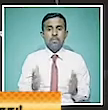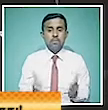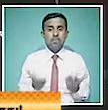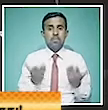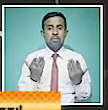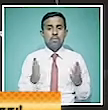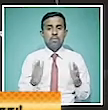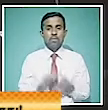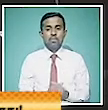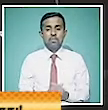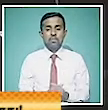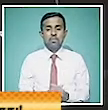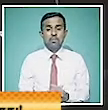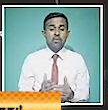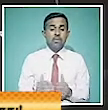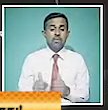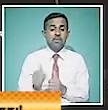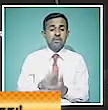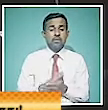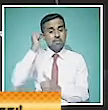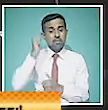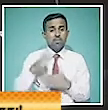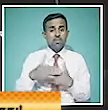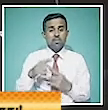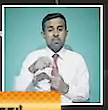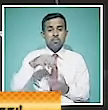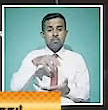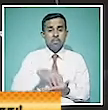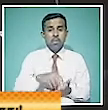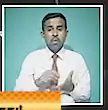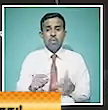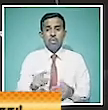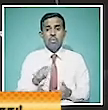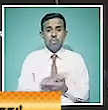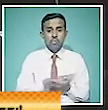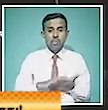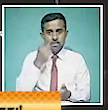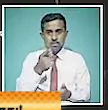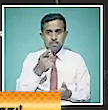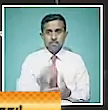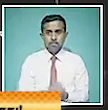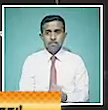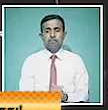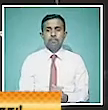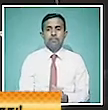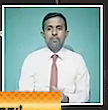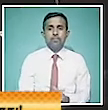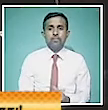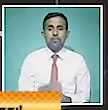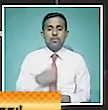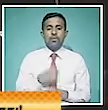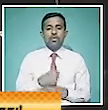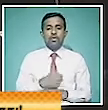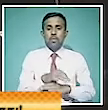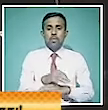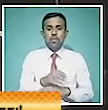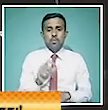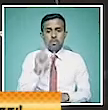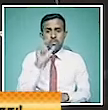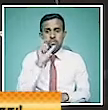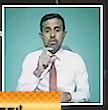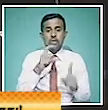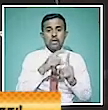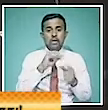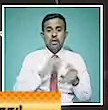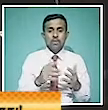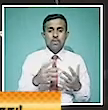1870-79களின் பின்பு இவைகள் கொடுக்கப்பட்டிருக்கிறது. ஆனால் அரசு நிர்வாகம் என்பது இன்று கச்சேரி ஜிஏகளாக இருந்தாலும், அதே